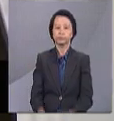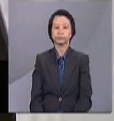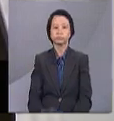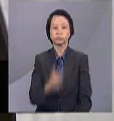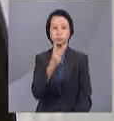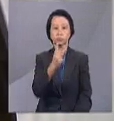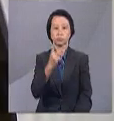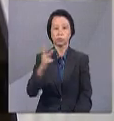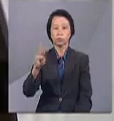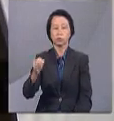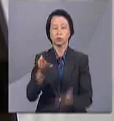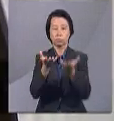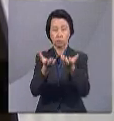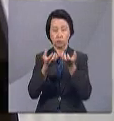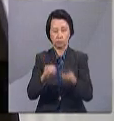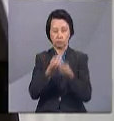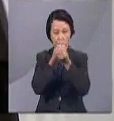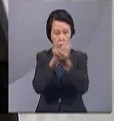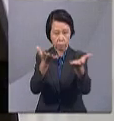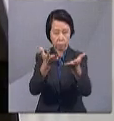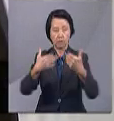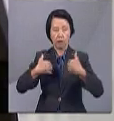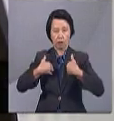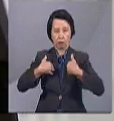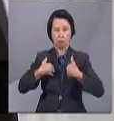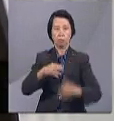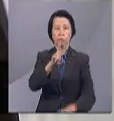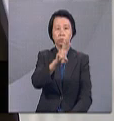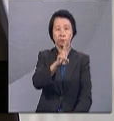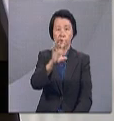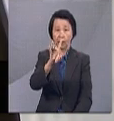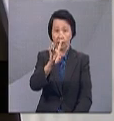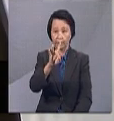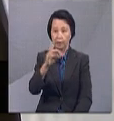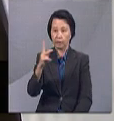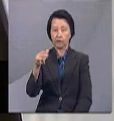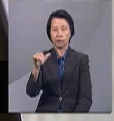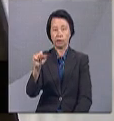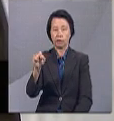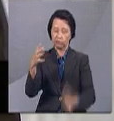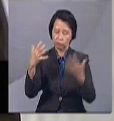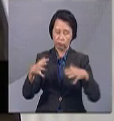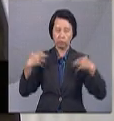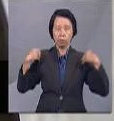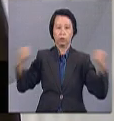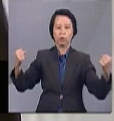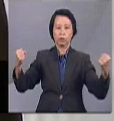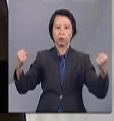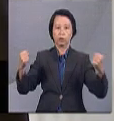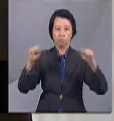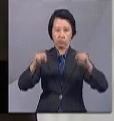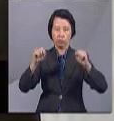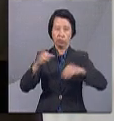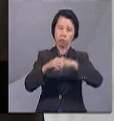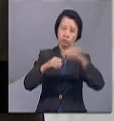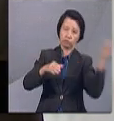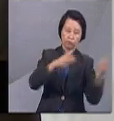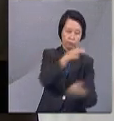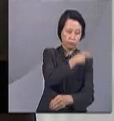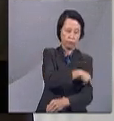yay memaklumkan bahwa terdapat 28qs yang telah pulih dan dibenarkan dicash padahal ini